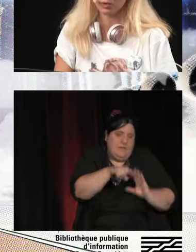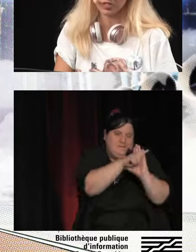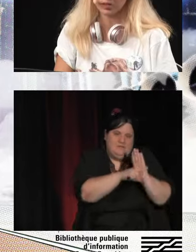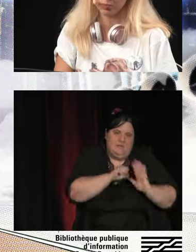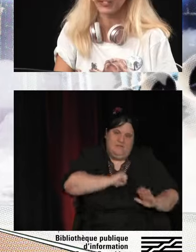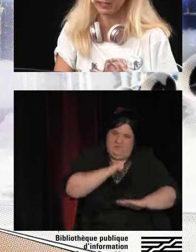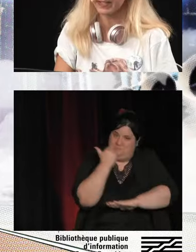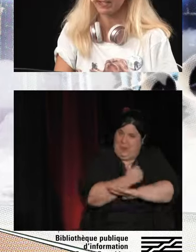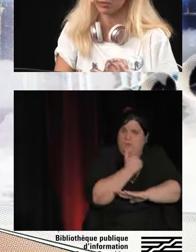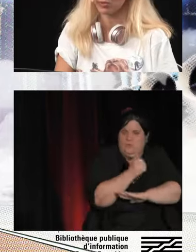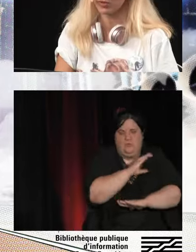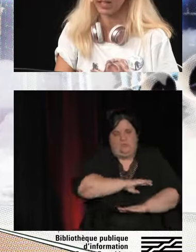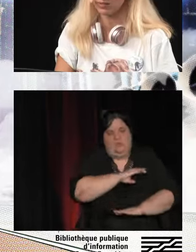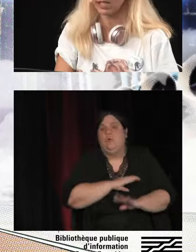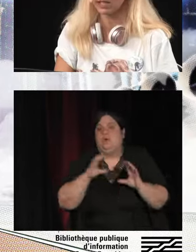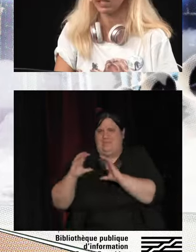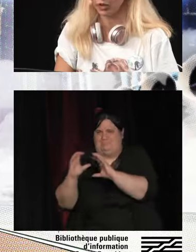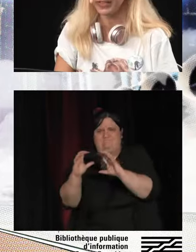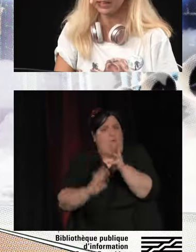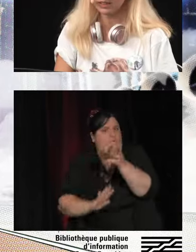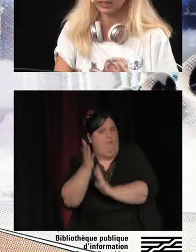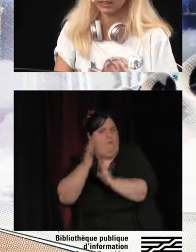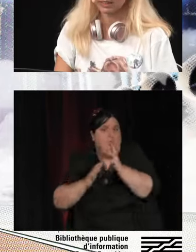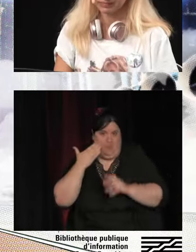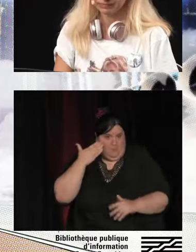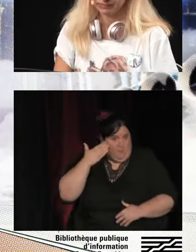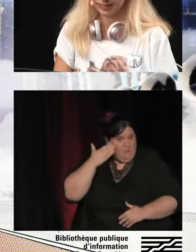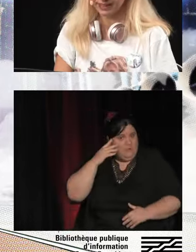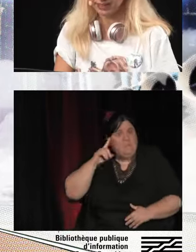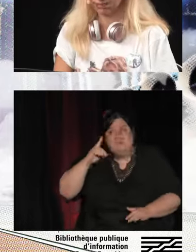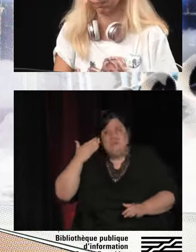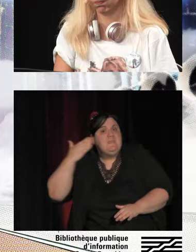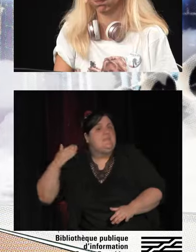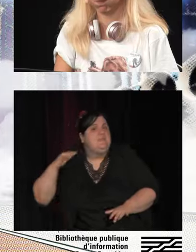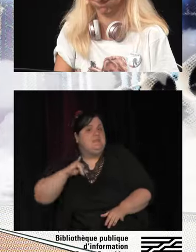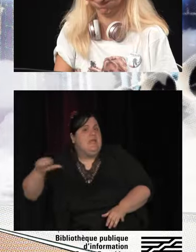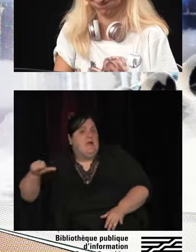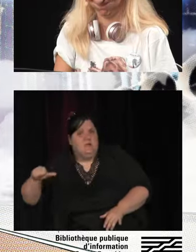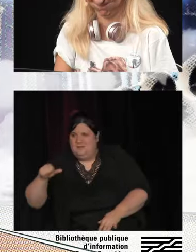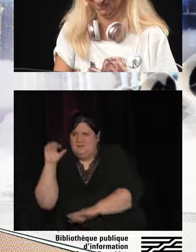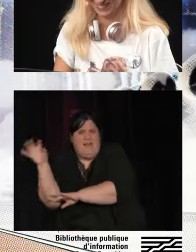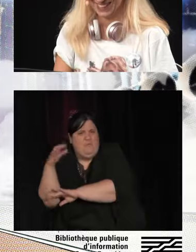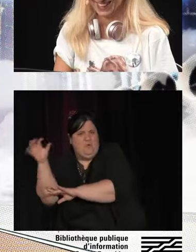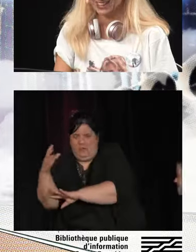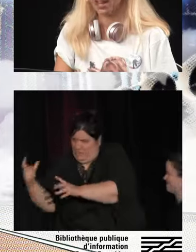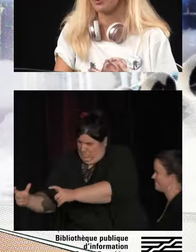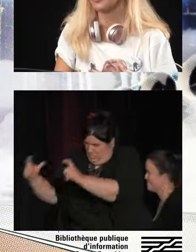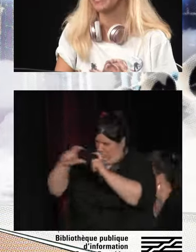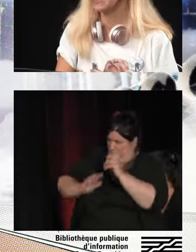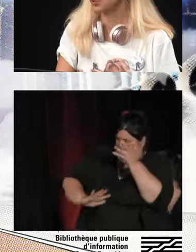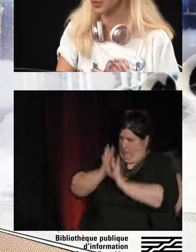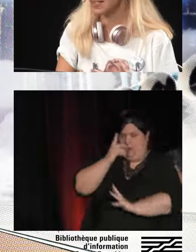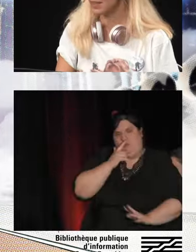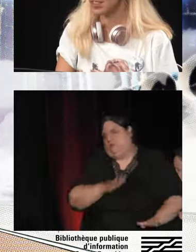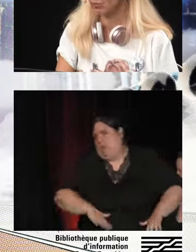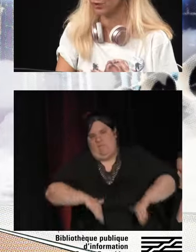on prend Bowser pour s'éviter justement de l'avoir en IA et de l'avoir en